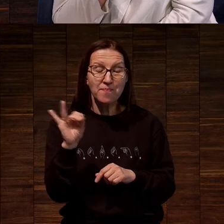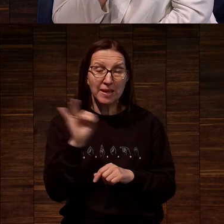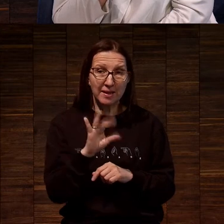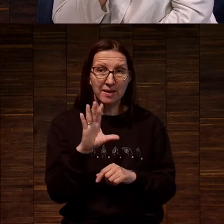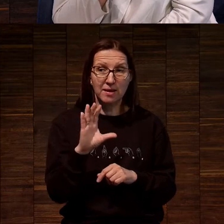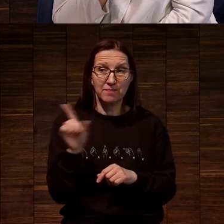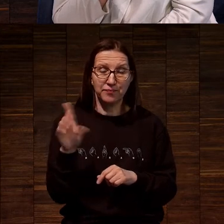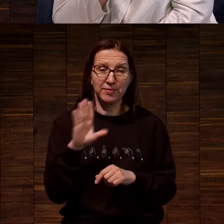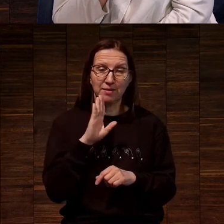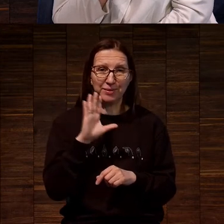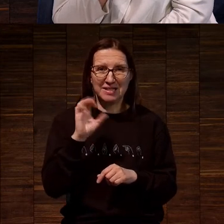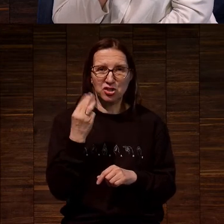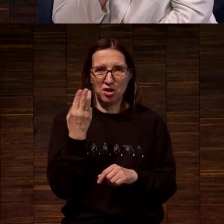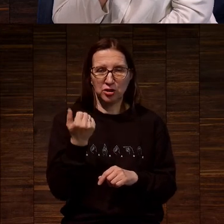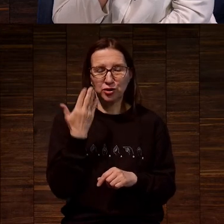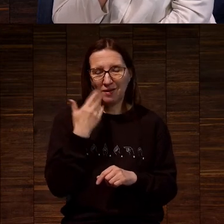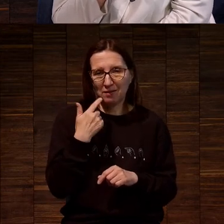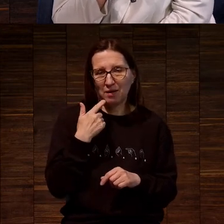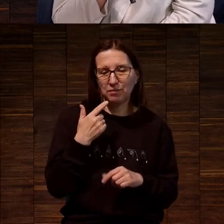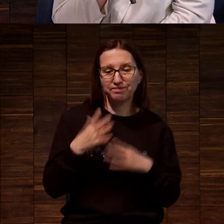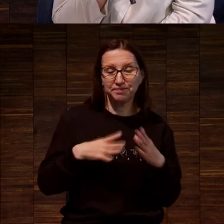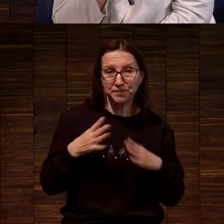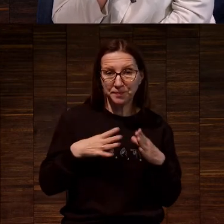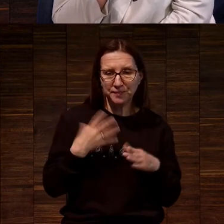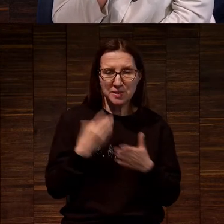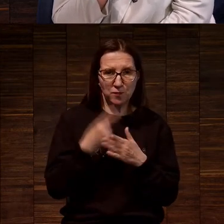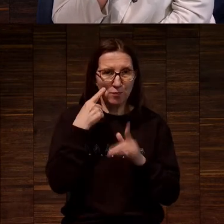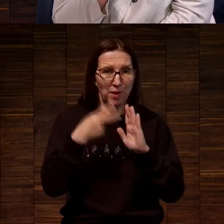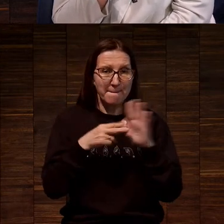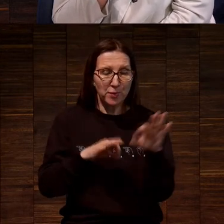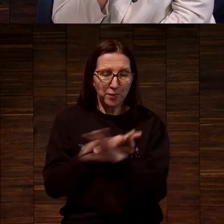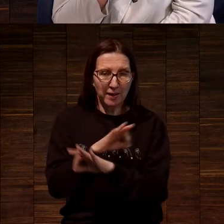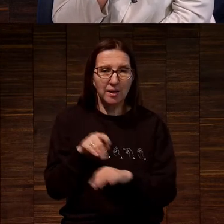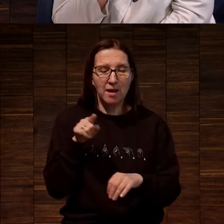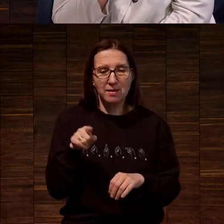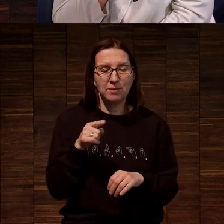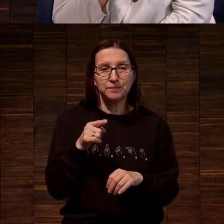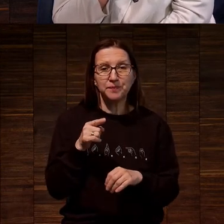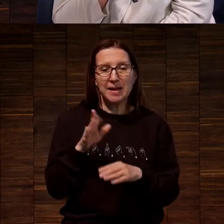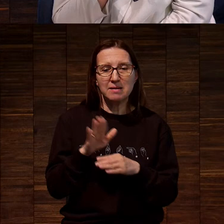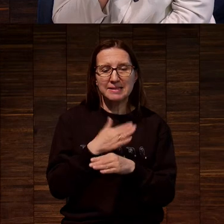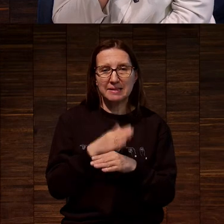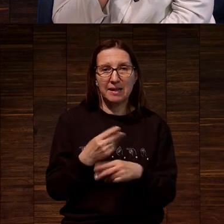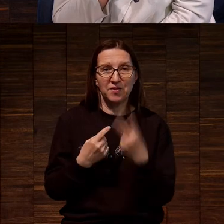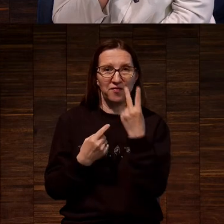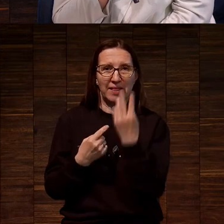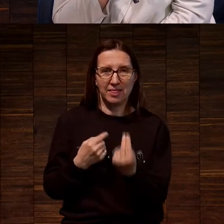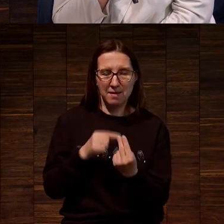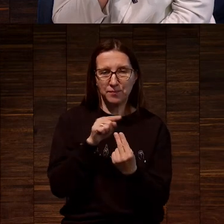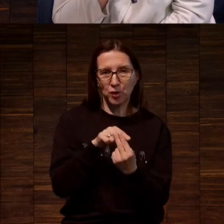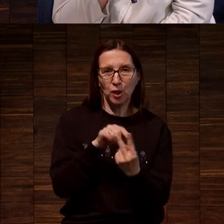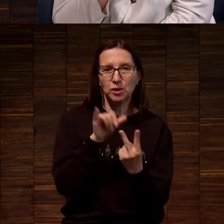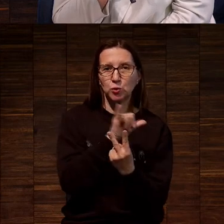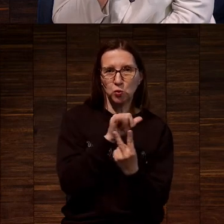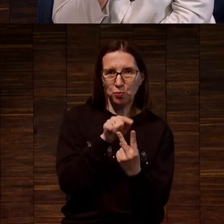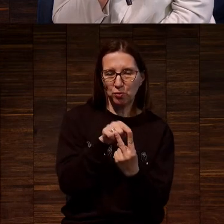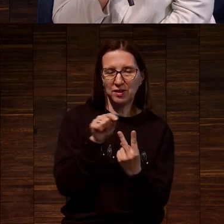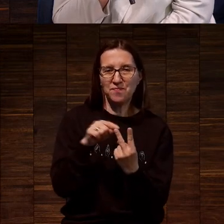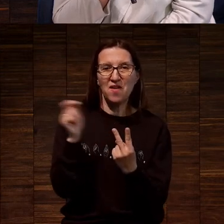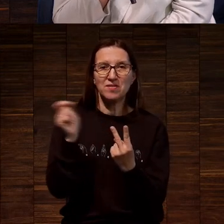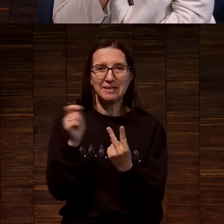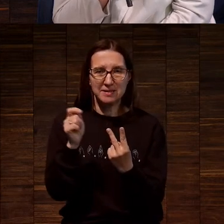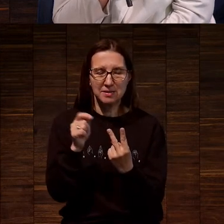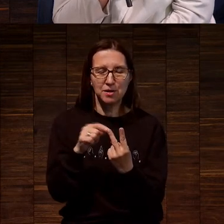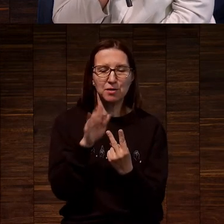готовя работу, разделила пространство двух дней, субботы и воскресенье, на